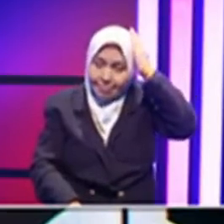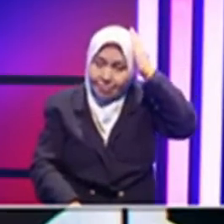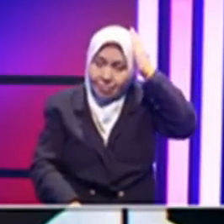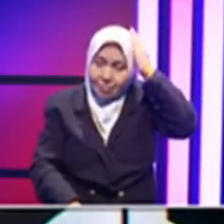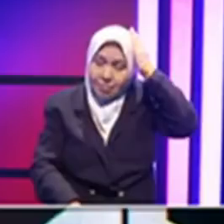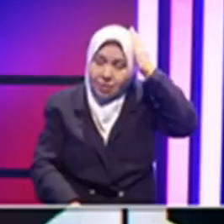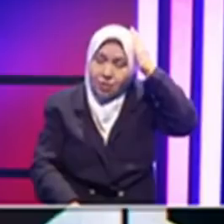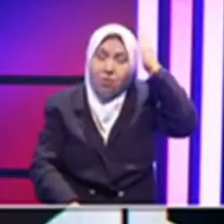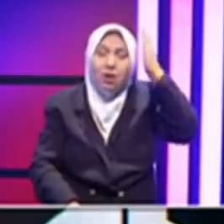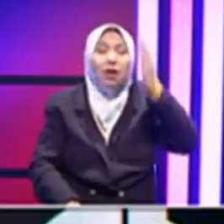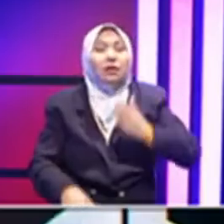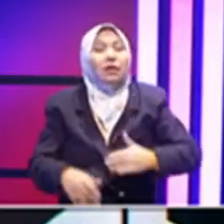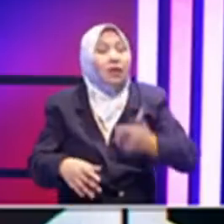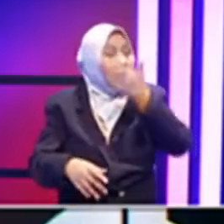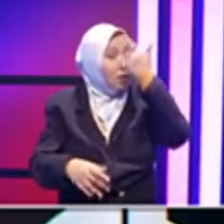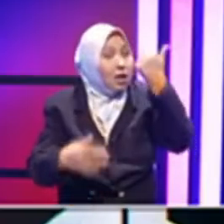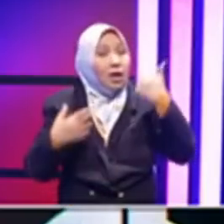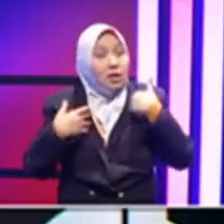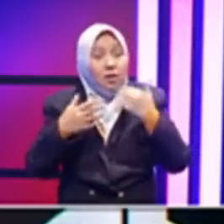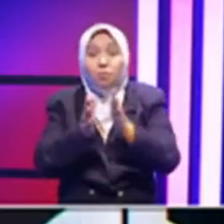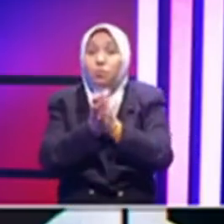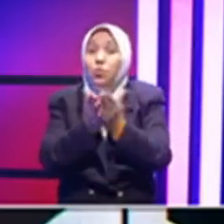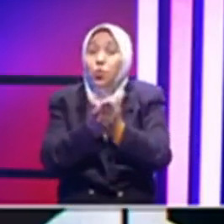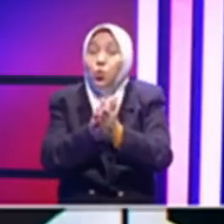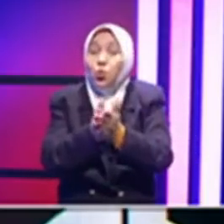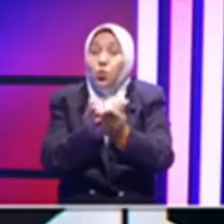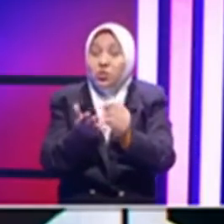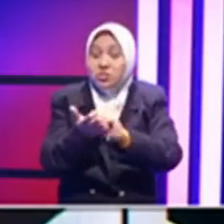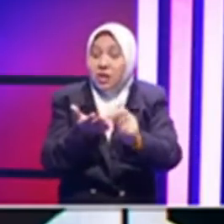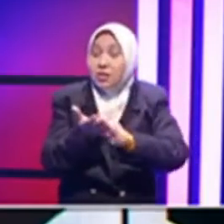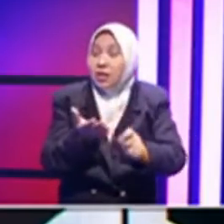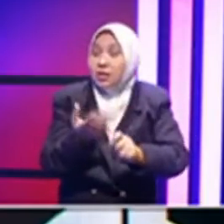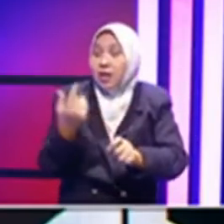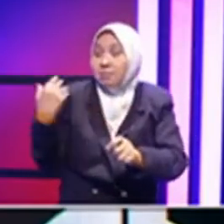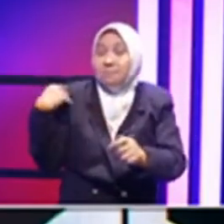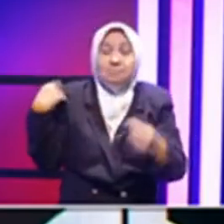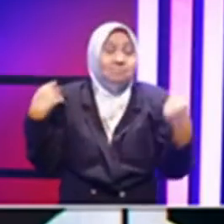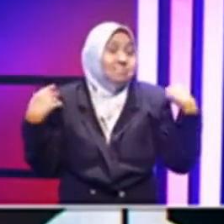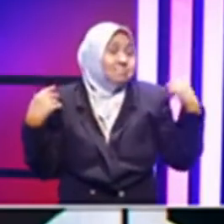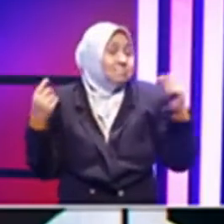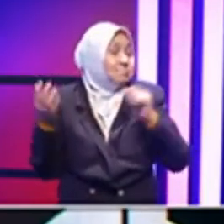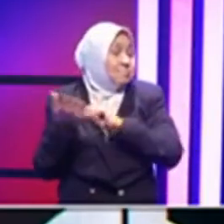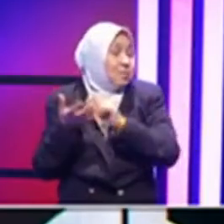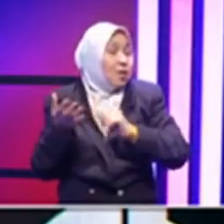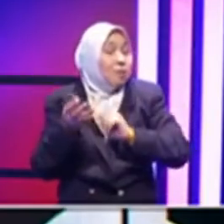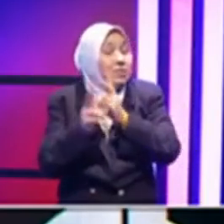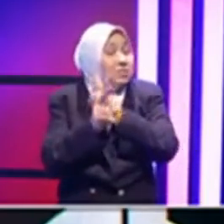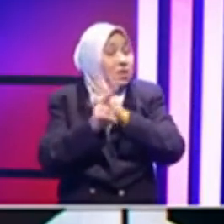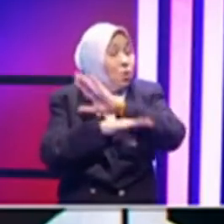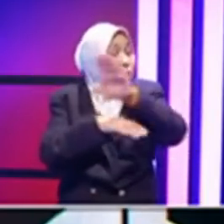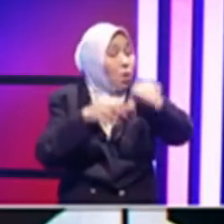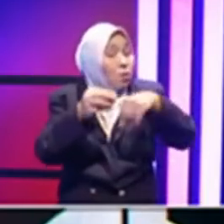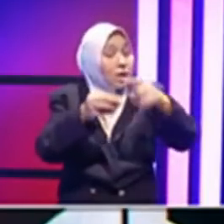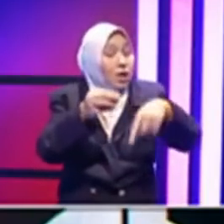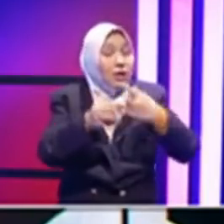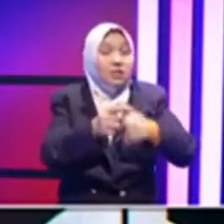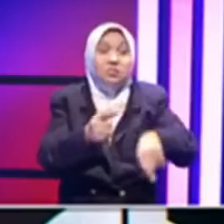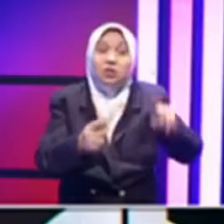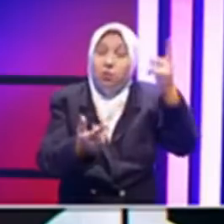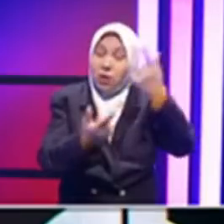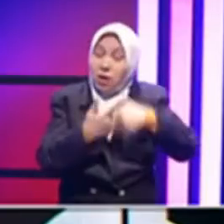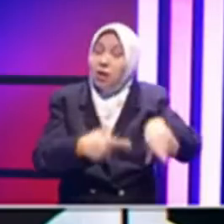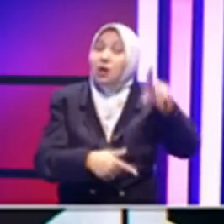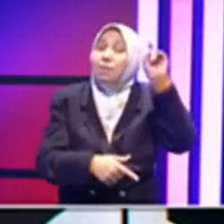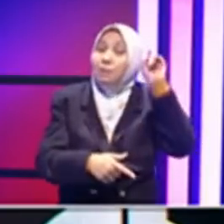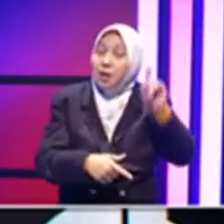hafiz, Allah tahu, kerana ada buku catatan Lauh Mahfuz, di Lauh Mahfuz yang menjaga segala perkara ini, satu dari segi keperluan